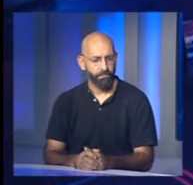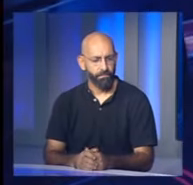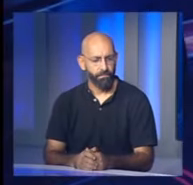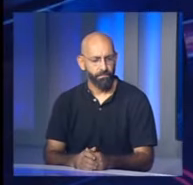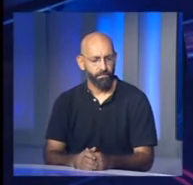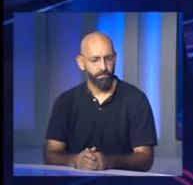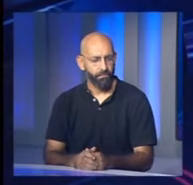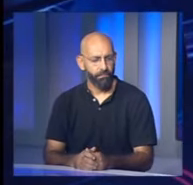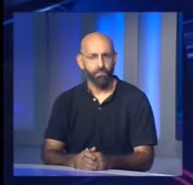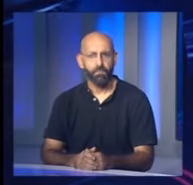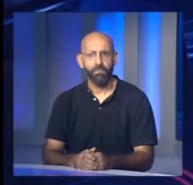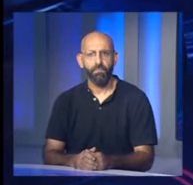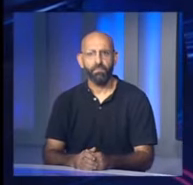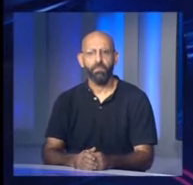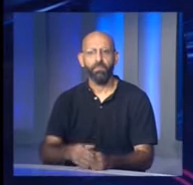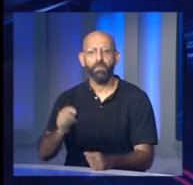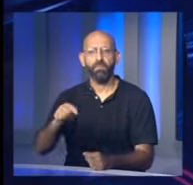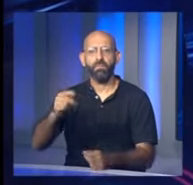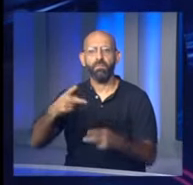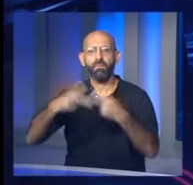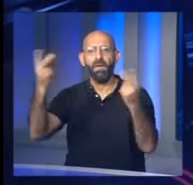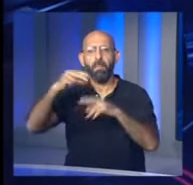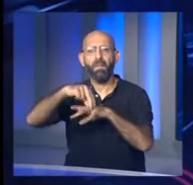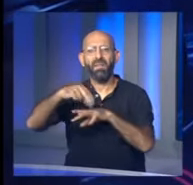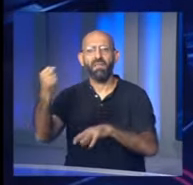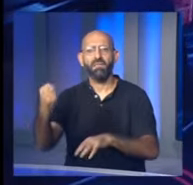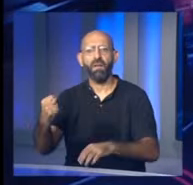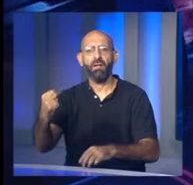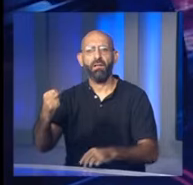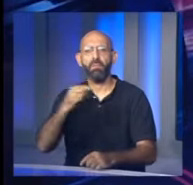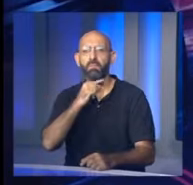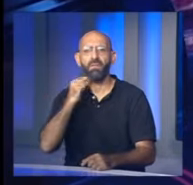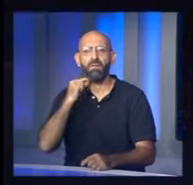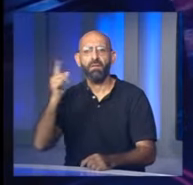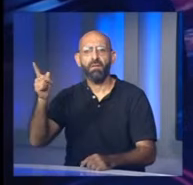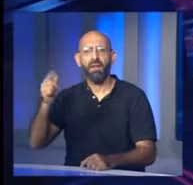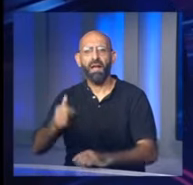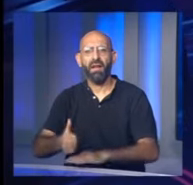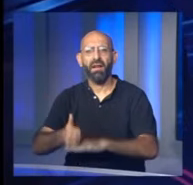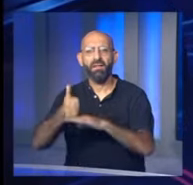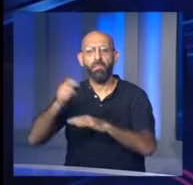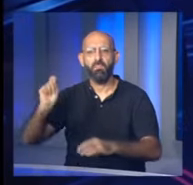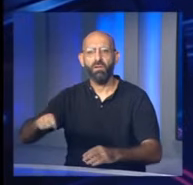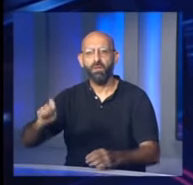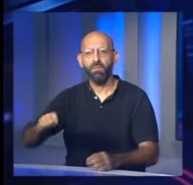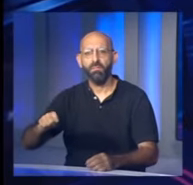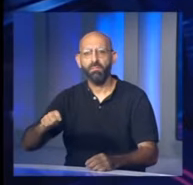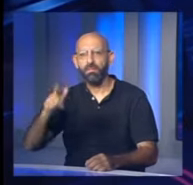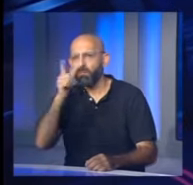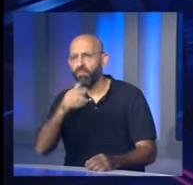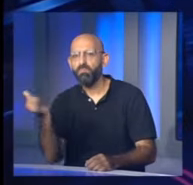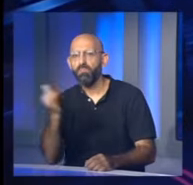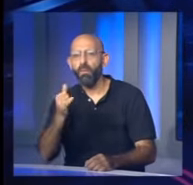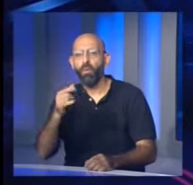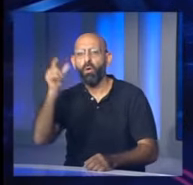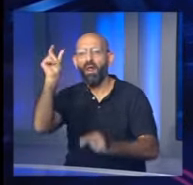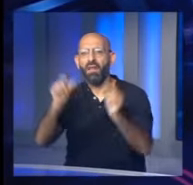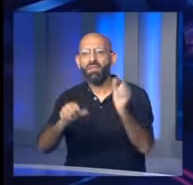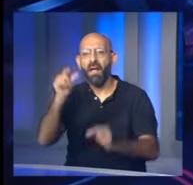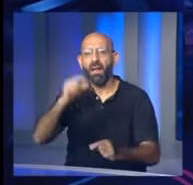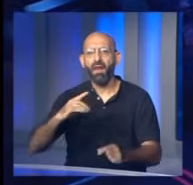ودمار في الصرح البطريركي في بكركي التقى البطريرك الماروني الكاردينال مار بشاره بطرس الراعي